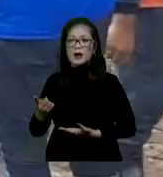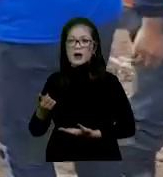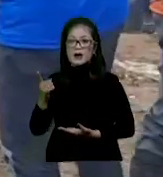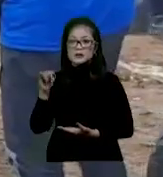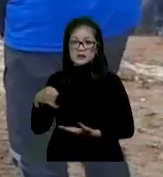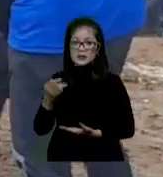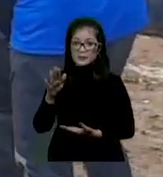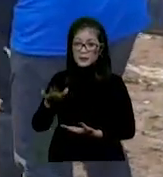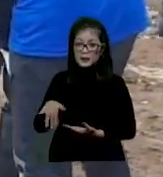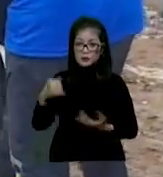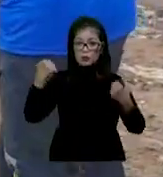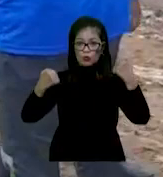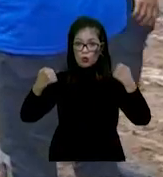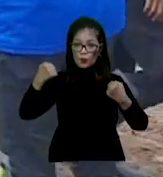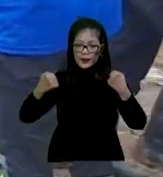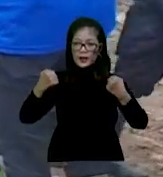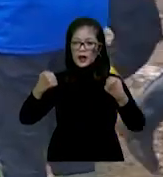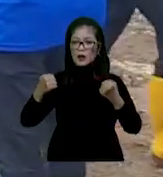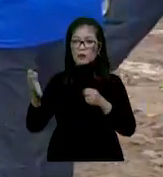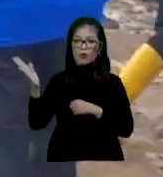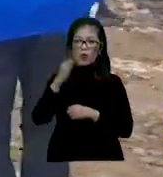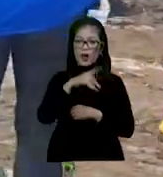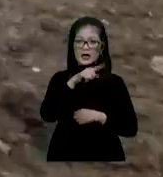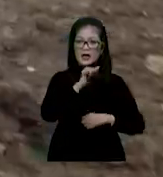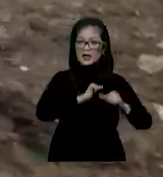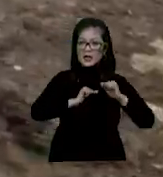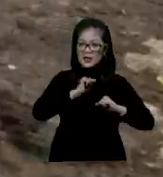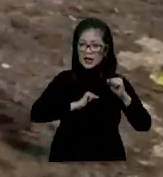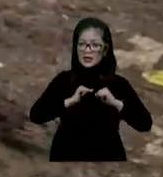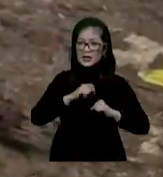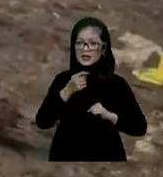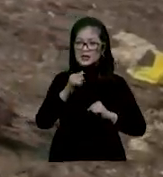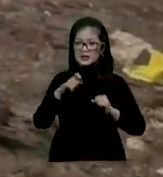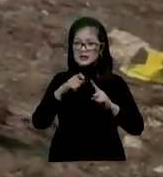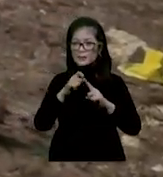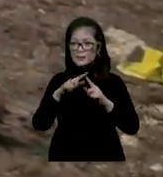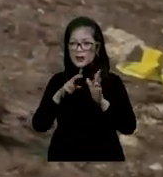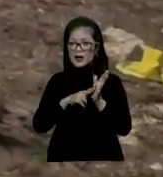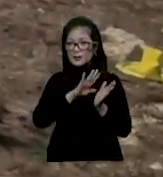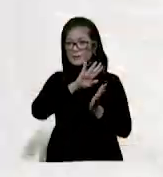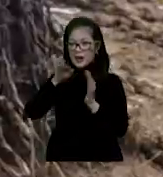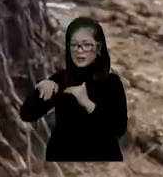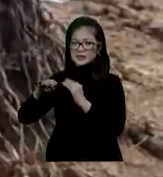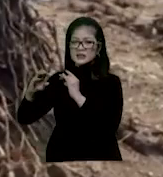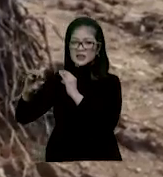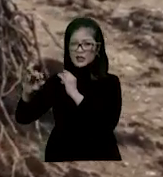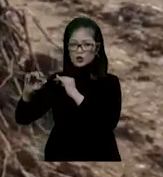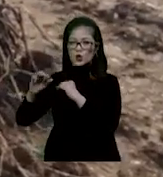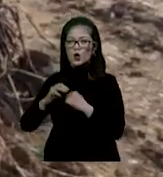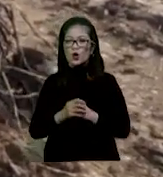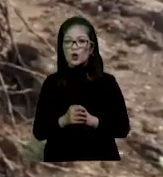sopir. Rombongan tersebut baru pulang dari kegiatan di sekitar Cipanas dan kembali ke Cianjur. Kang, ini